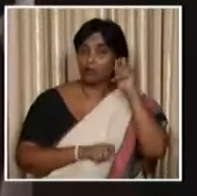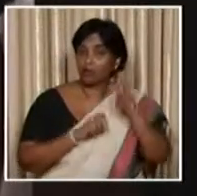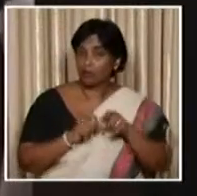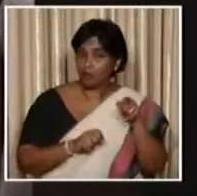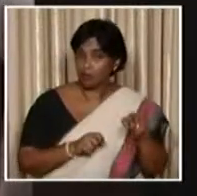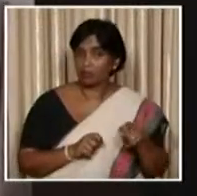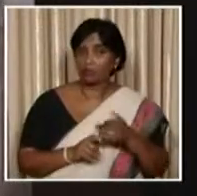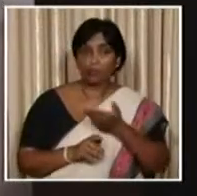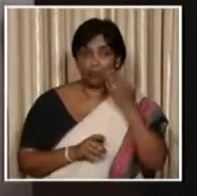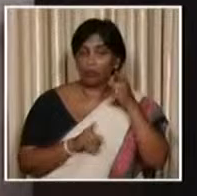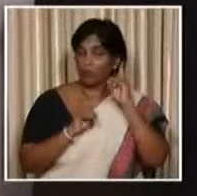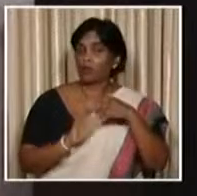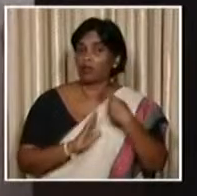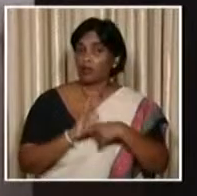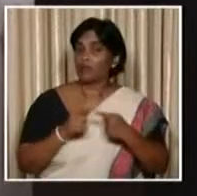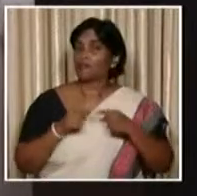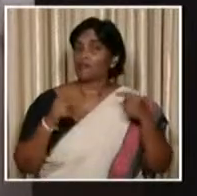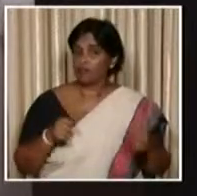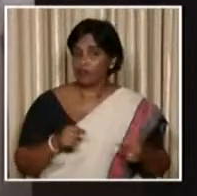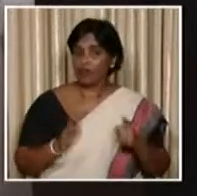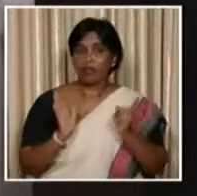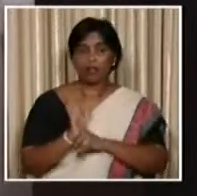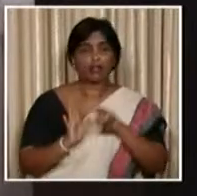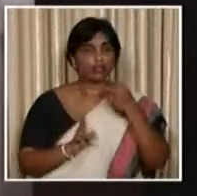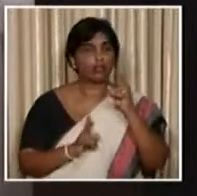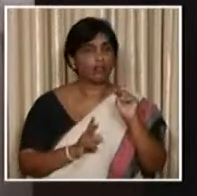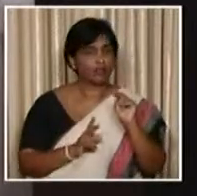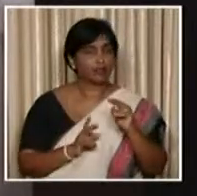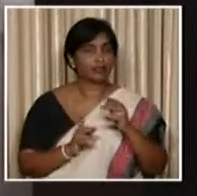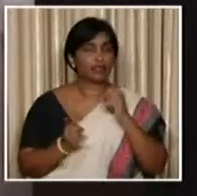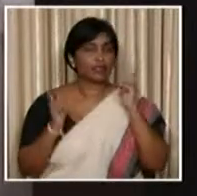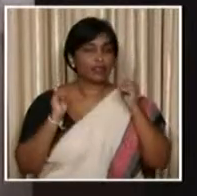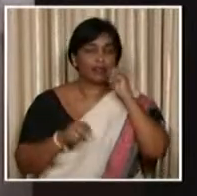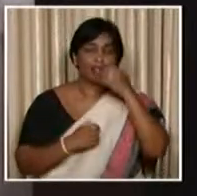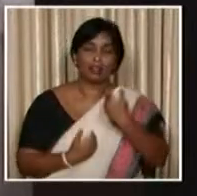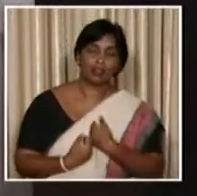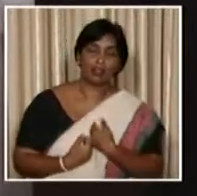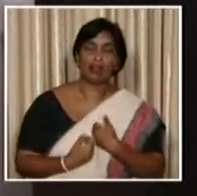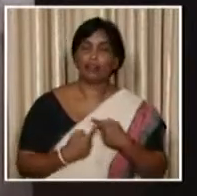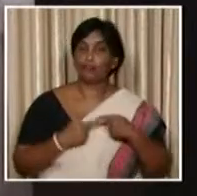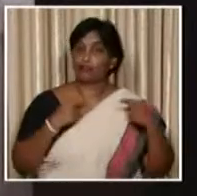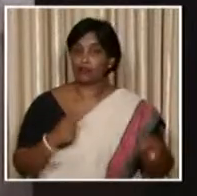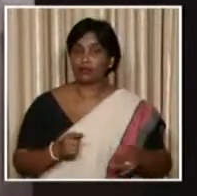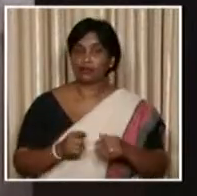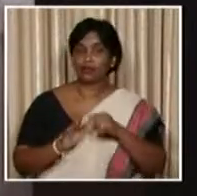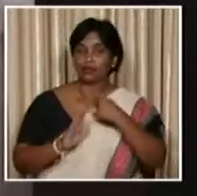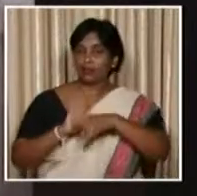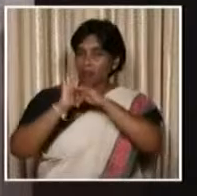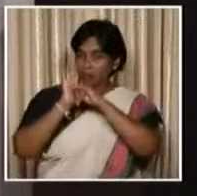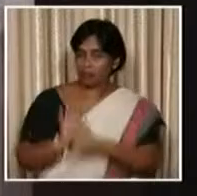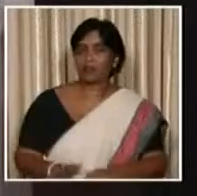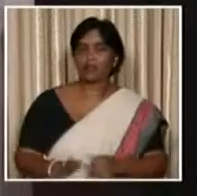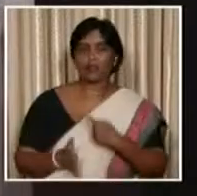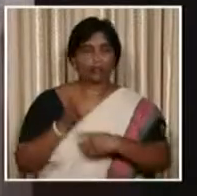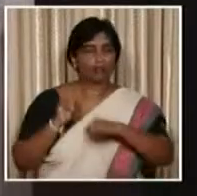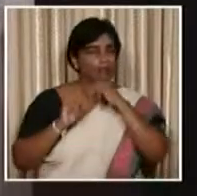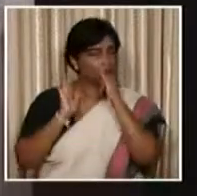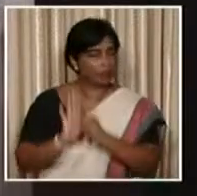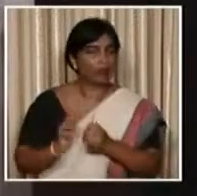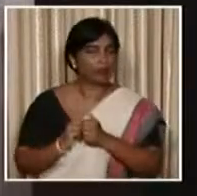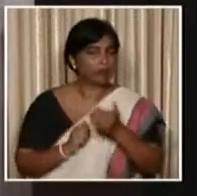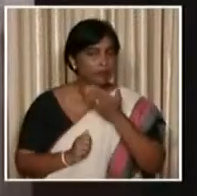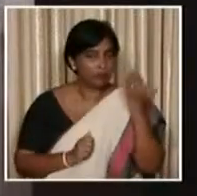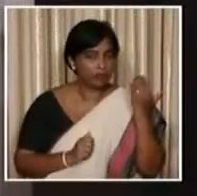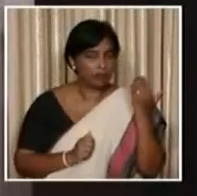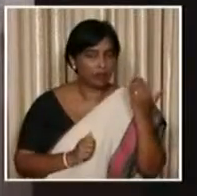පුරවැසියෙකුට පුළුවන්ද මේ රටට විරුද්ධව ලක්ෂ 220ක් ක්‍රීඩා ලෝලීන්ට විරුද්ධව එහෙම ජාති ද්‍රෝහි දේශ ද්‍රෝහි ක්‍රියාවක්